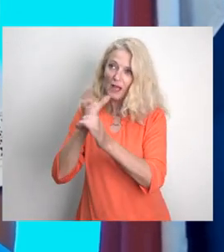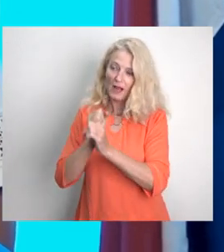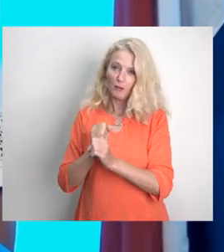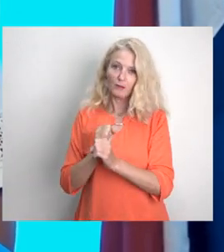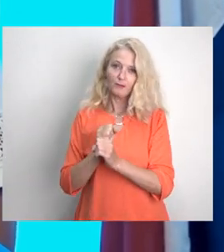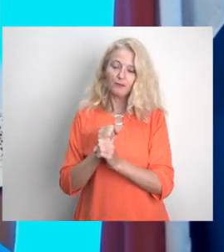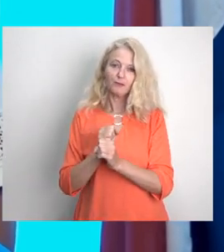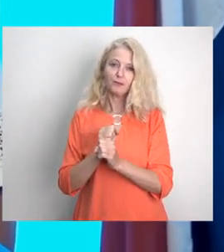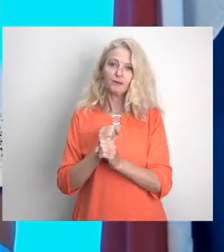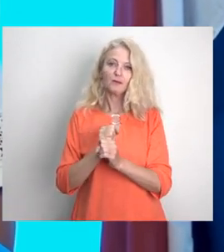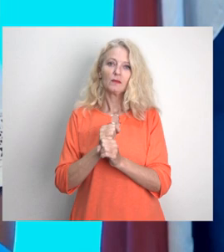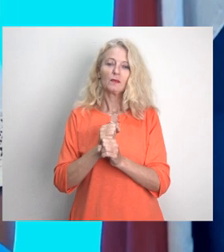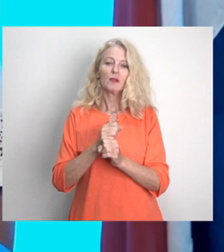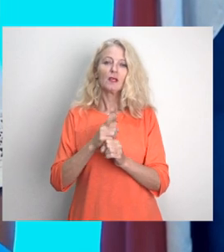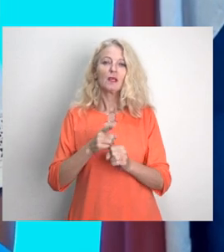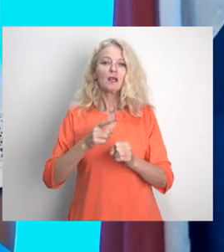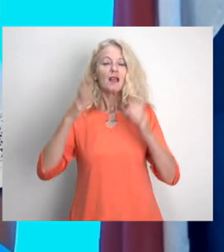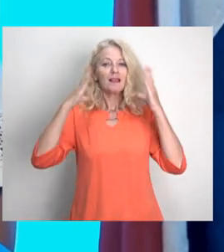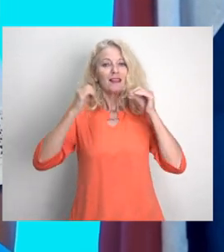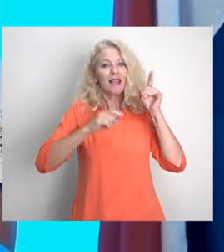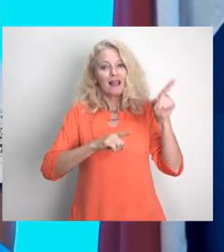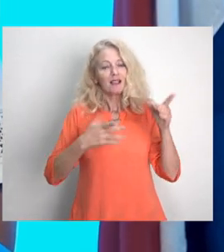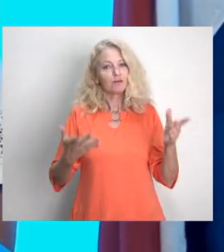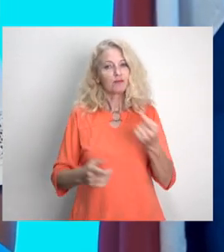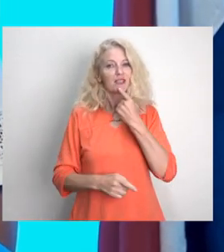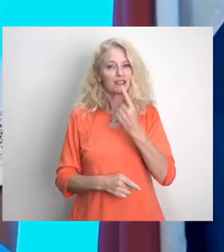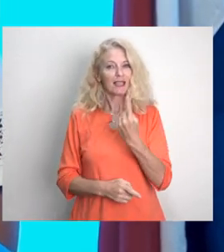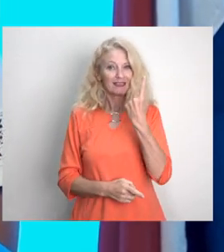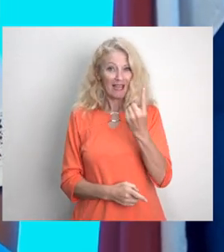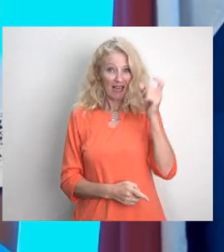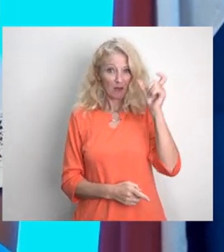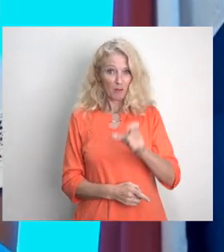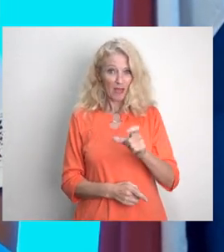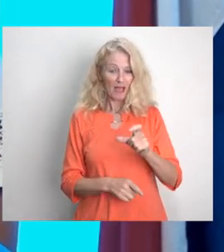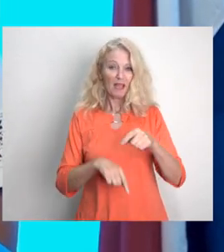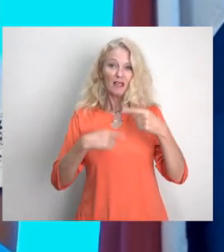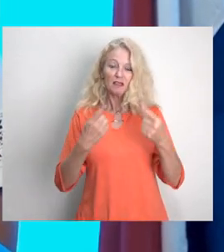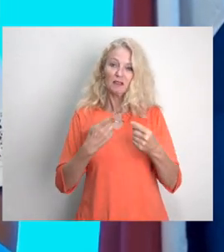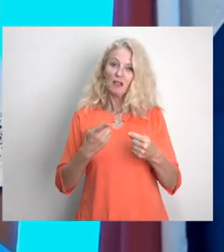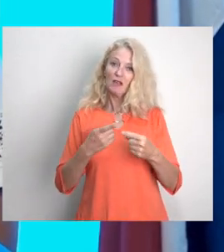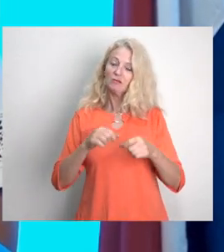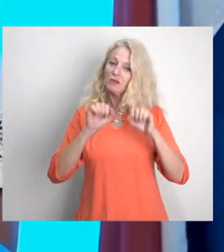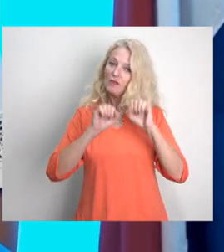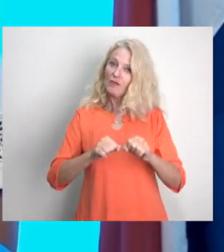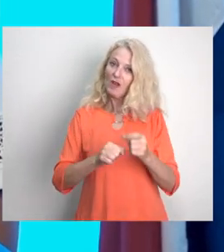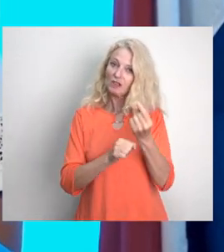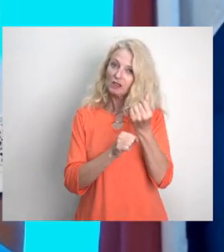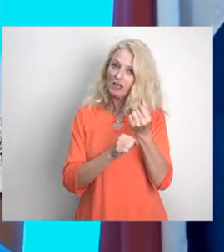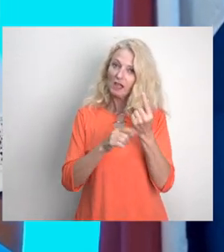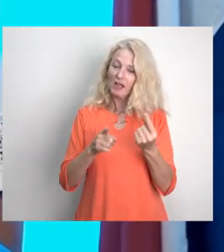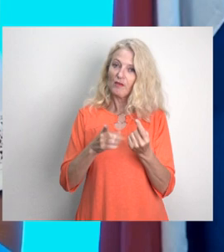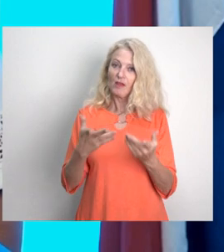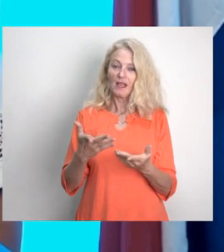treft om per 1 mei dus het vasttarief en de contributie voor internet mogelijk te maken.